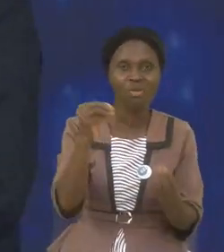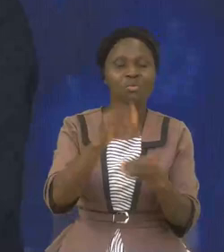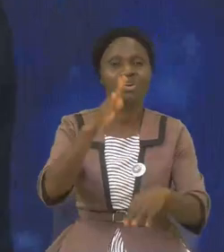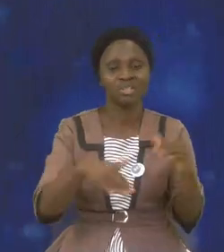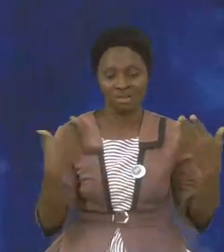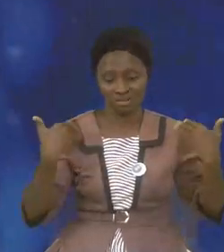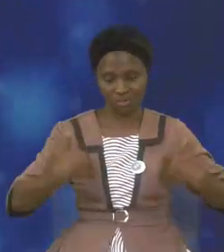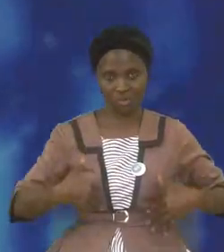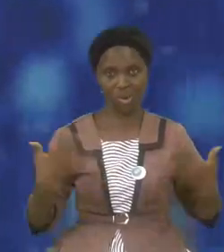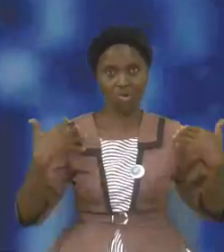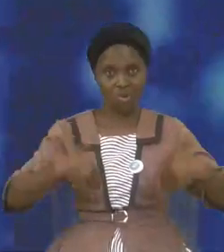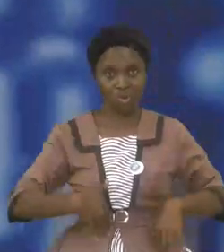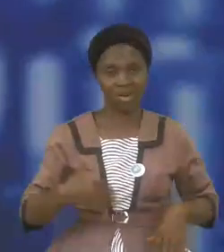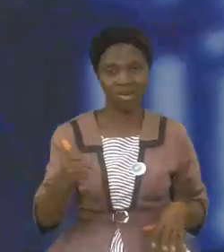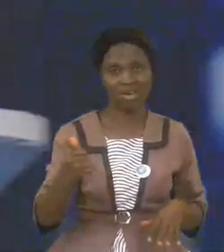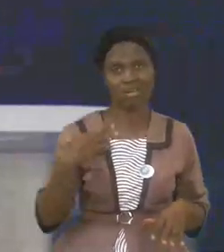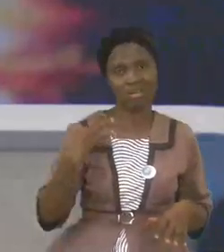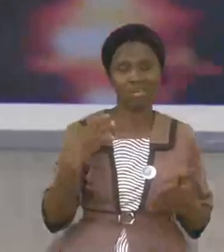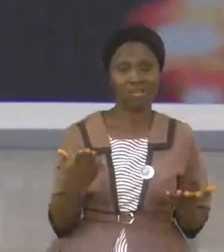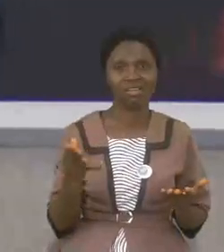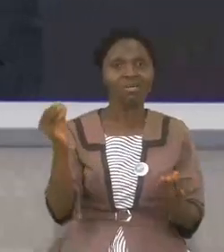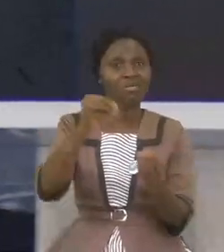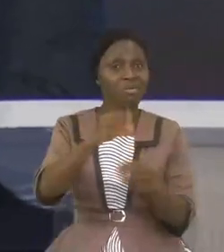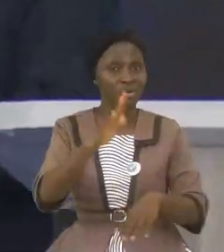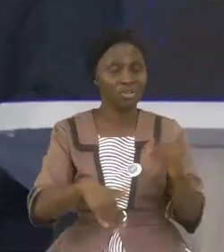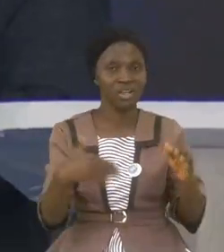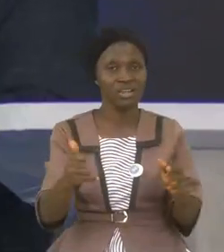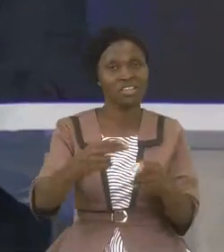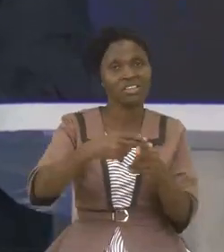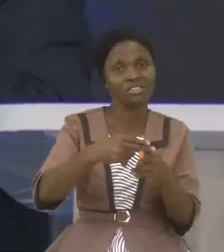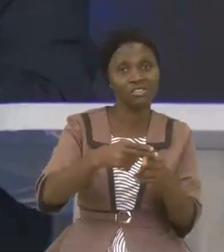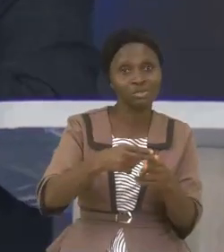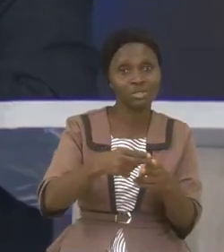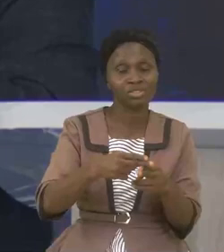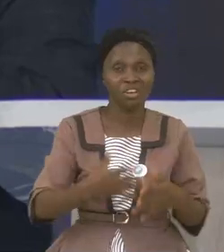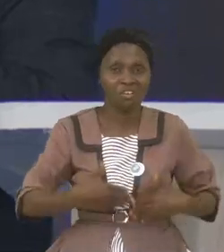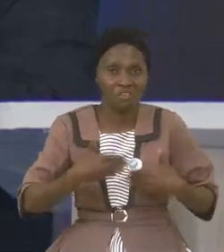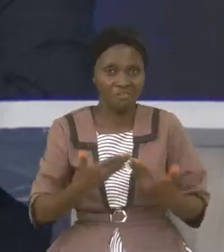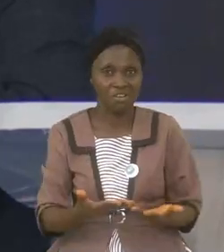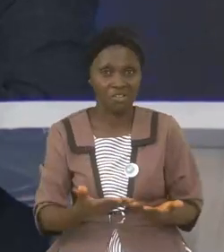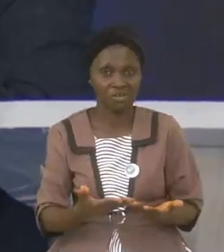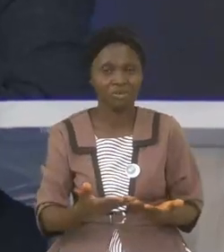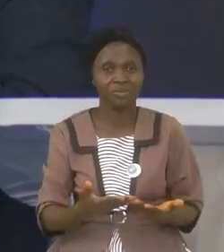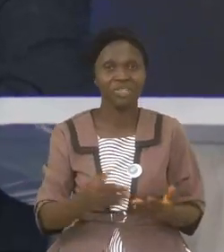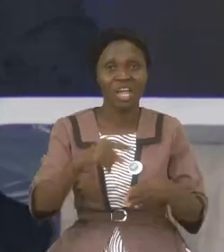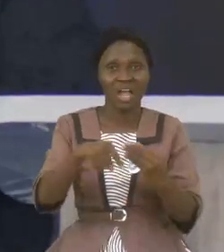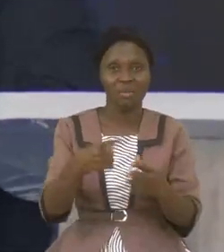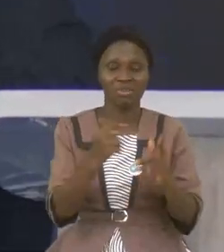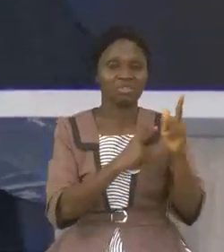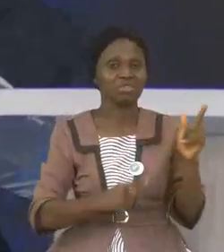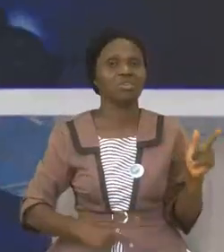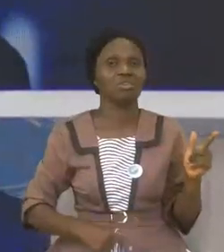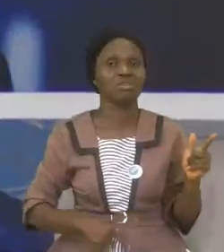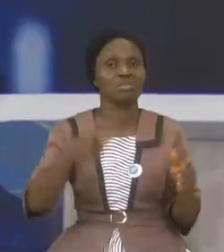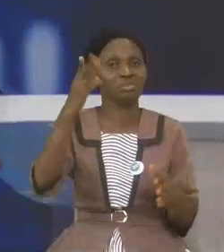Ce n'est plus que porter un vêtement particulier. Ce n'est plus qu'une confession temporaire au sujet